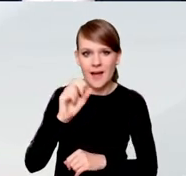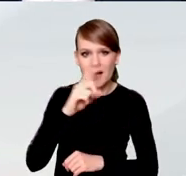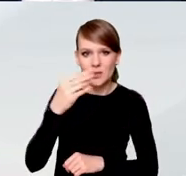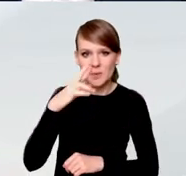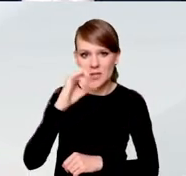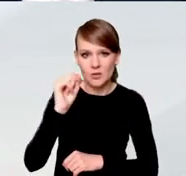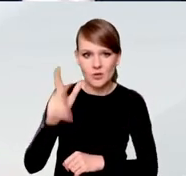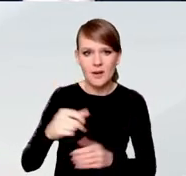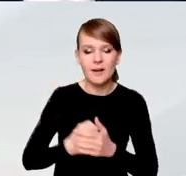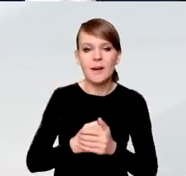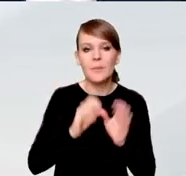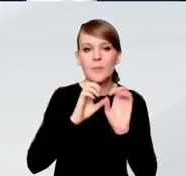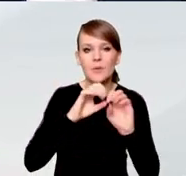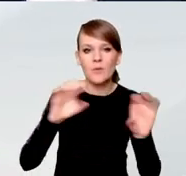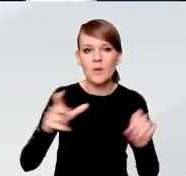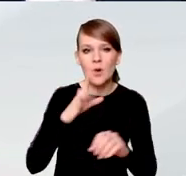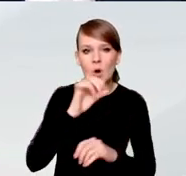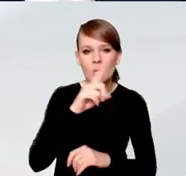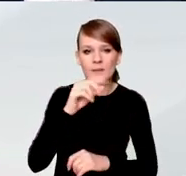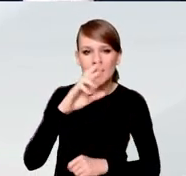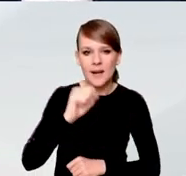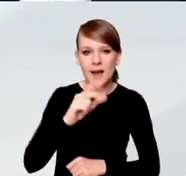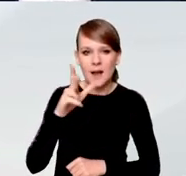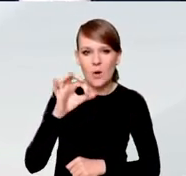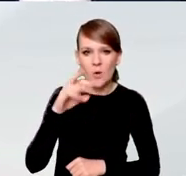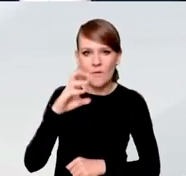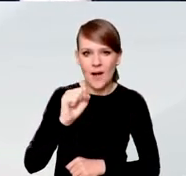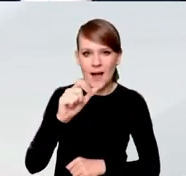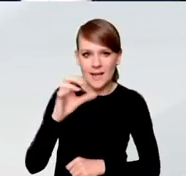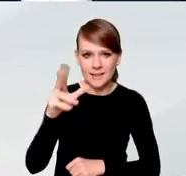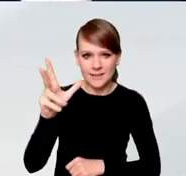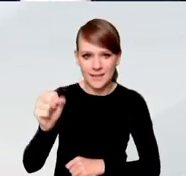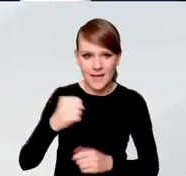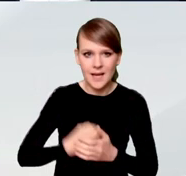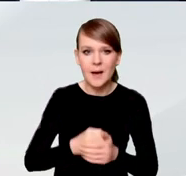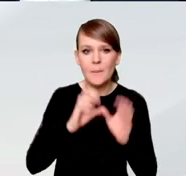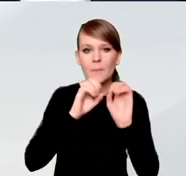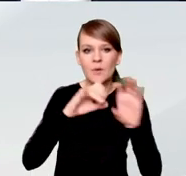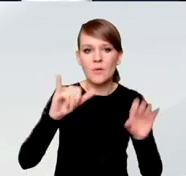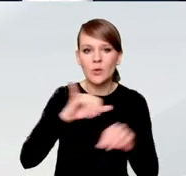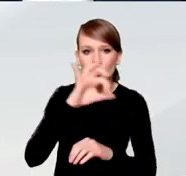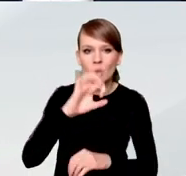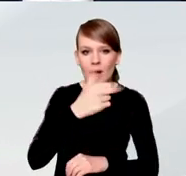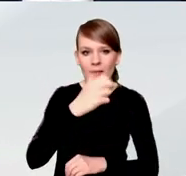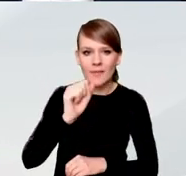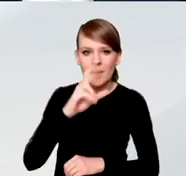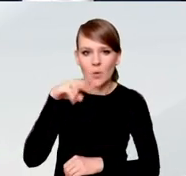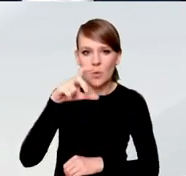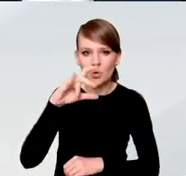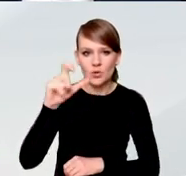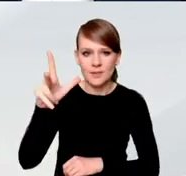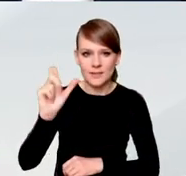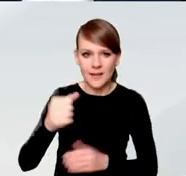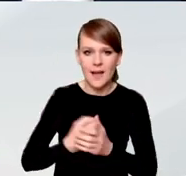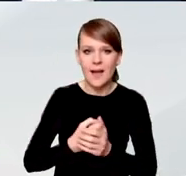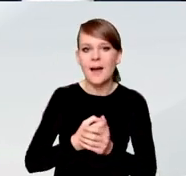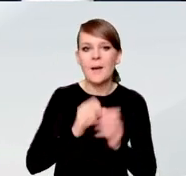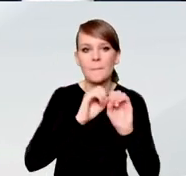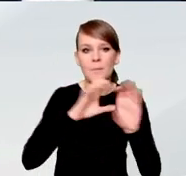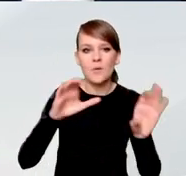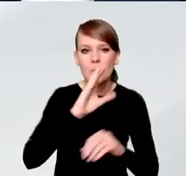profesor Magdalena Kozera-Kowalska, pani profesor Joanna Kulczycka, pani profesor Barbara